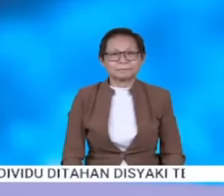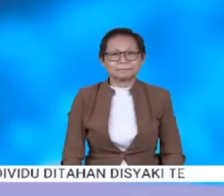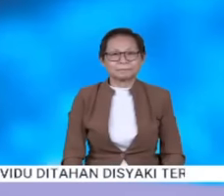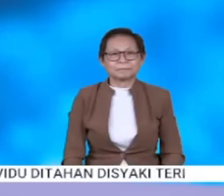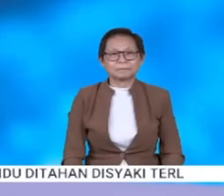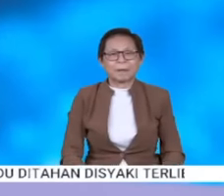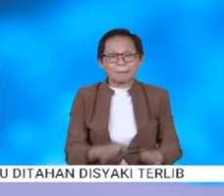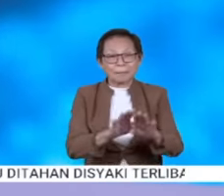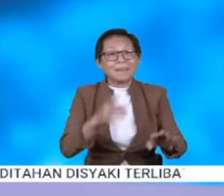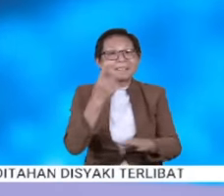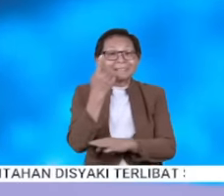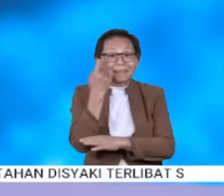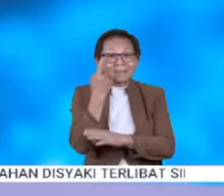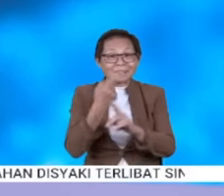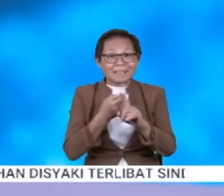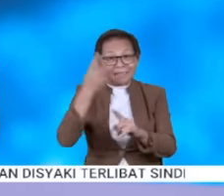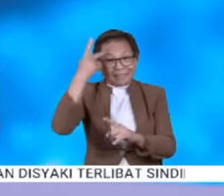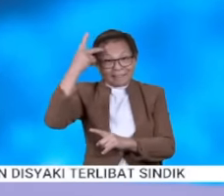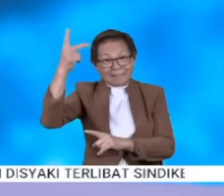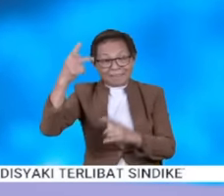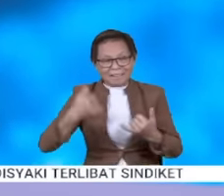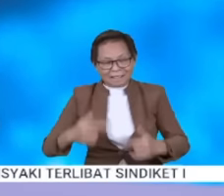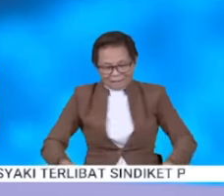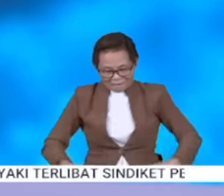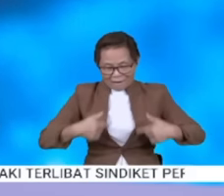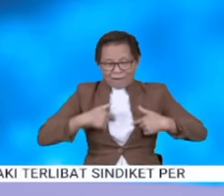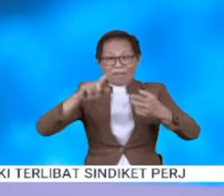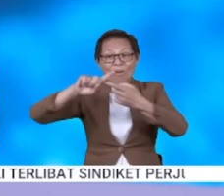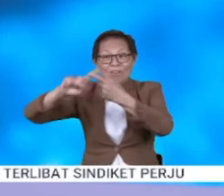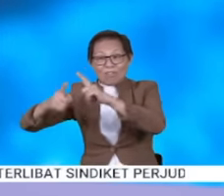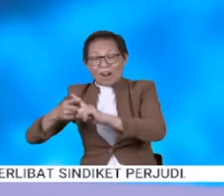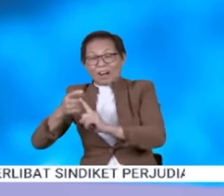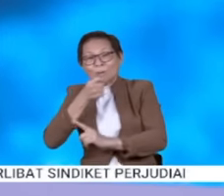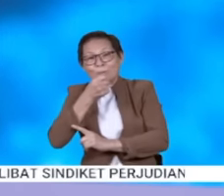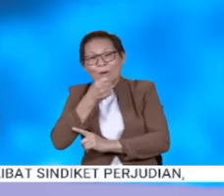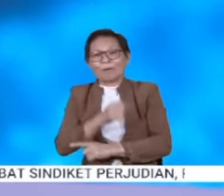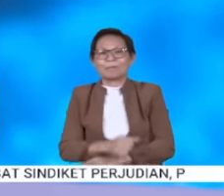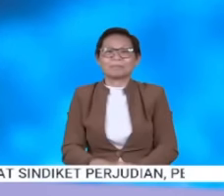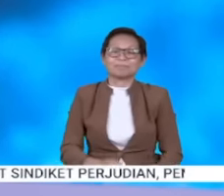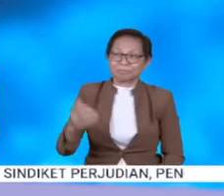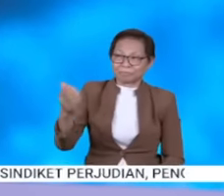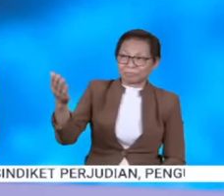perkembangan berita dari Kelantan kita langsung bersama rekan penyampaian